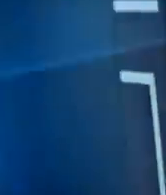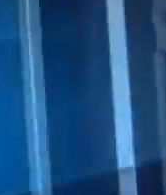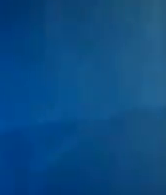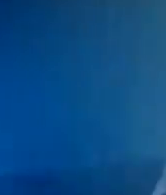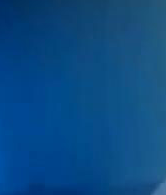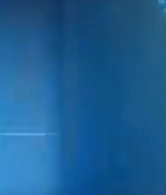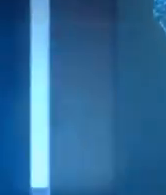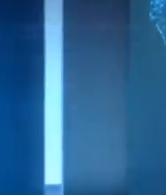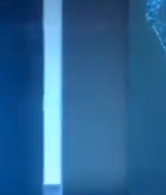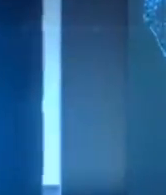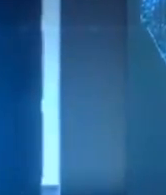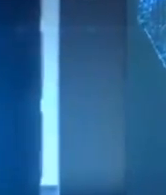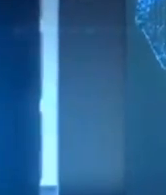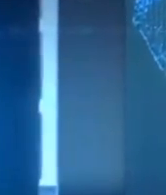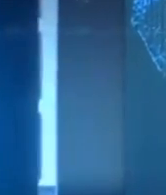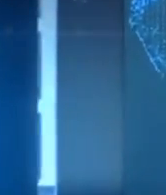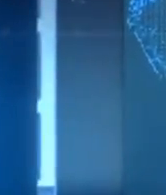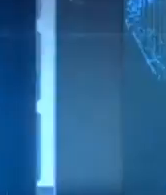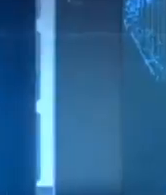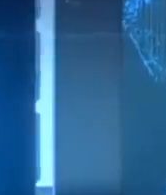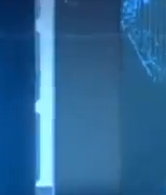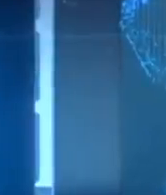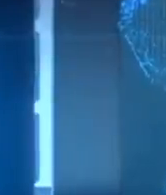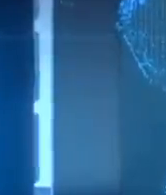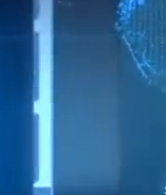Анкелов, Жетсу арнасы.